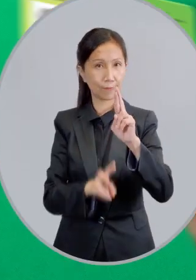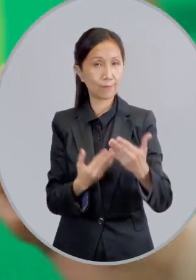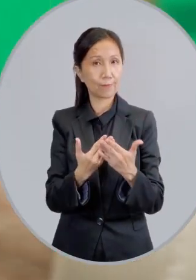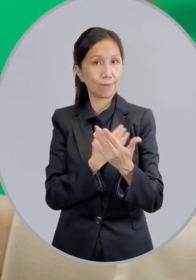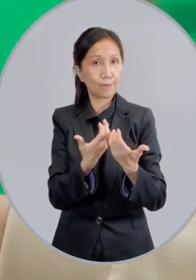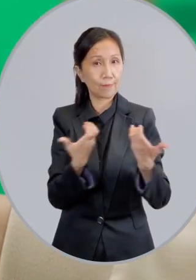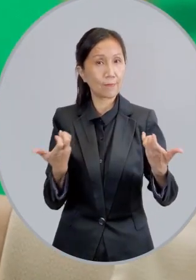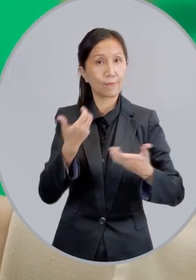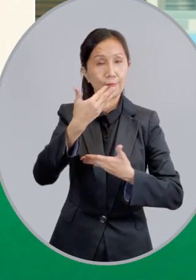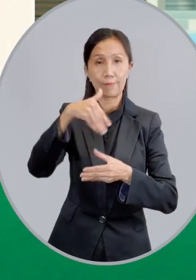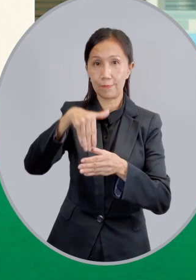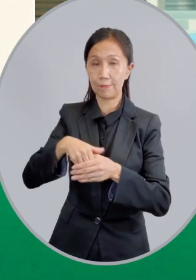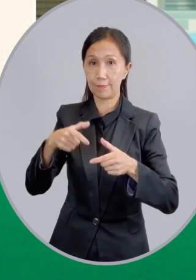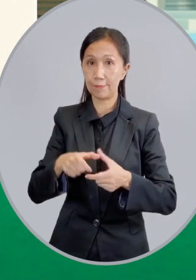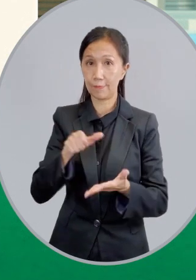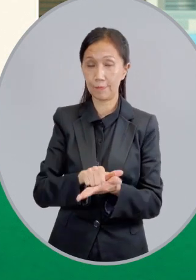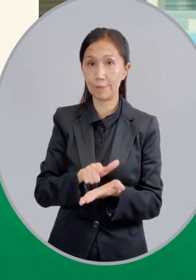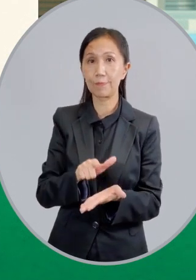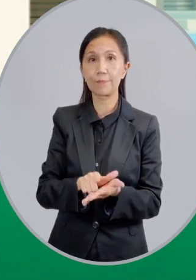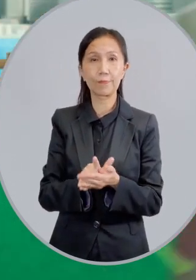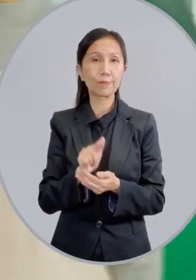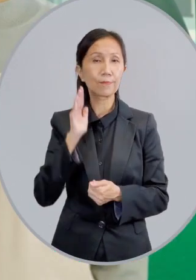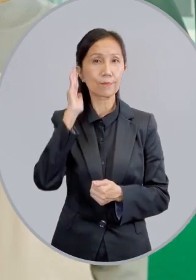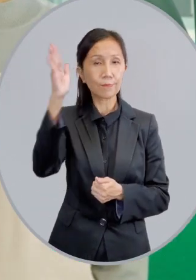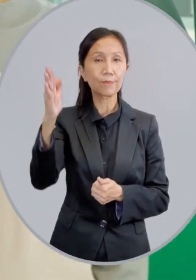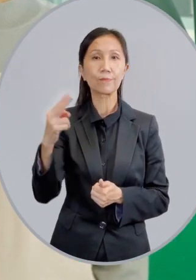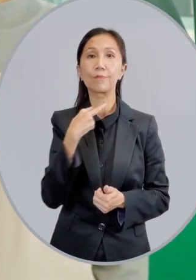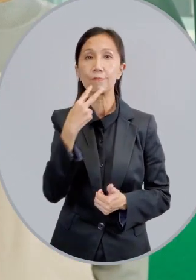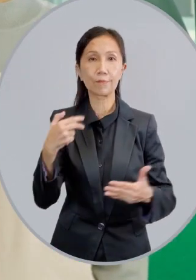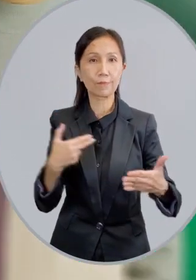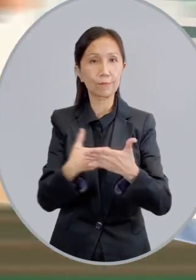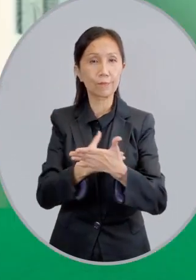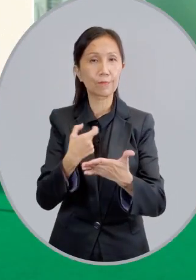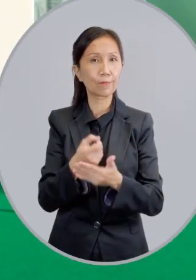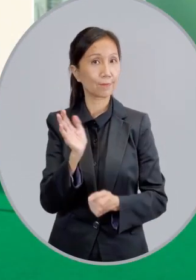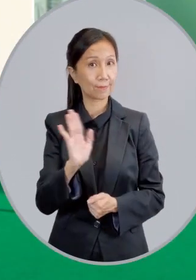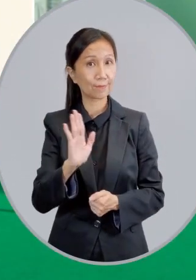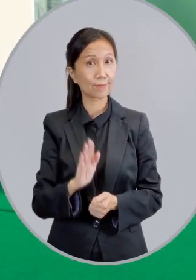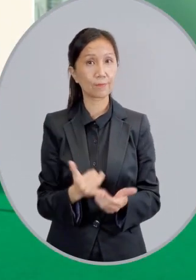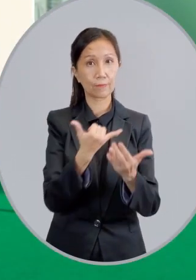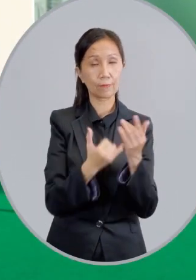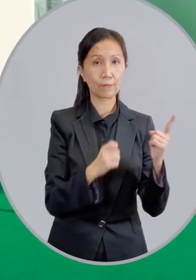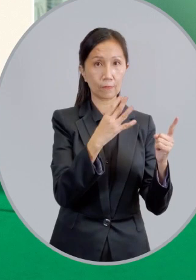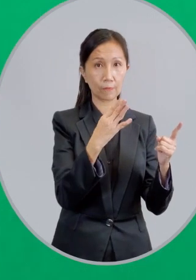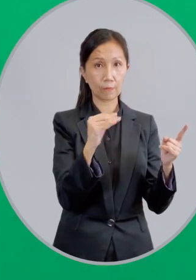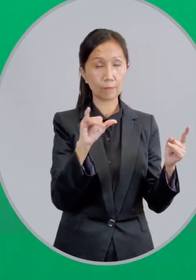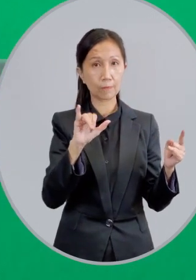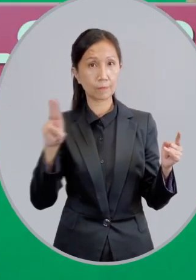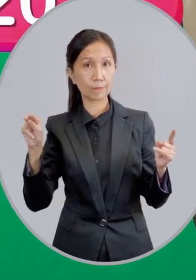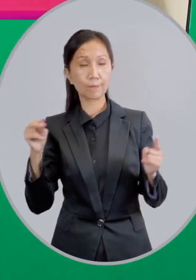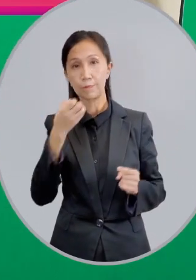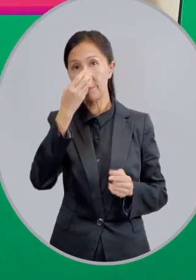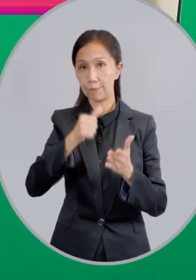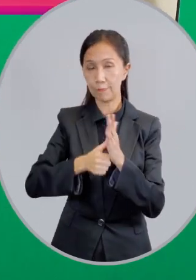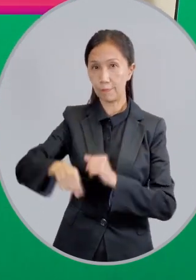记得喺今年年底前分阶段申请乐游卡。你而家用紧嘅八达通，将来用唔到2蚊搭车优惠噶。1946至47年